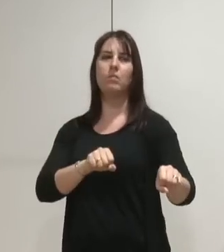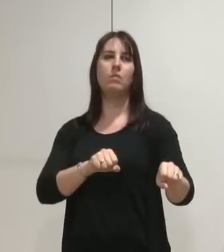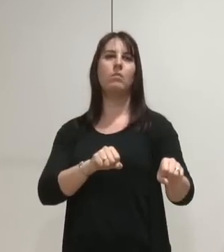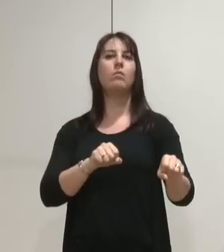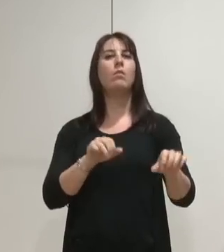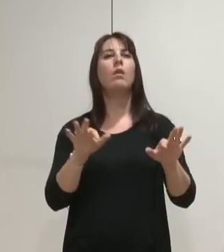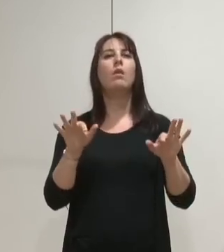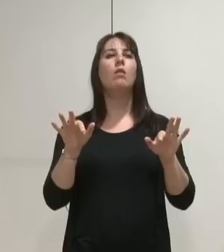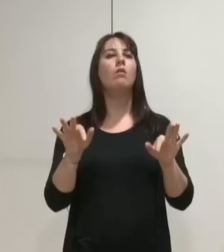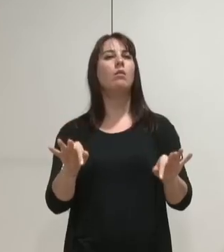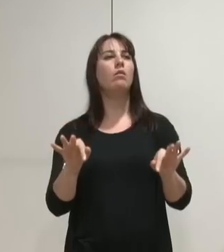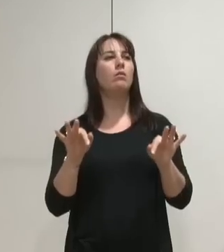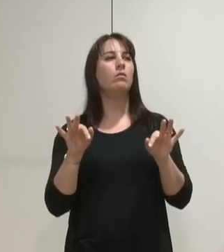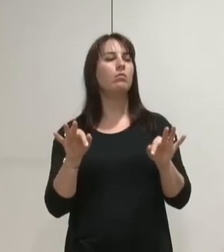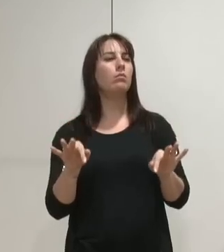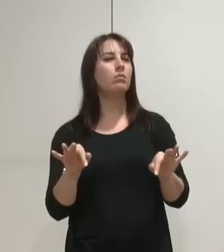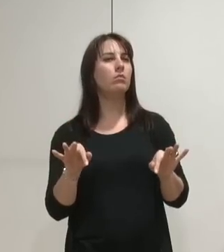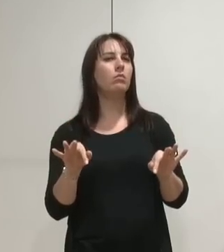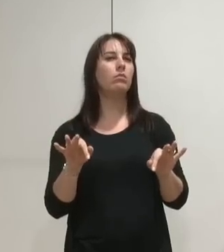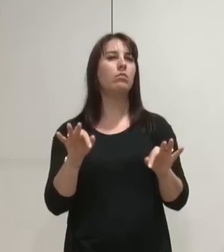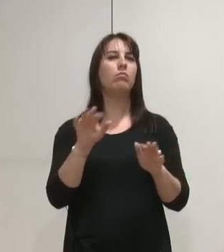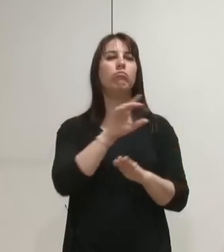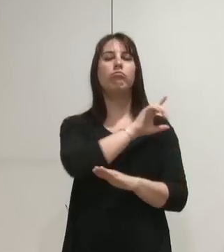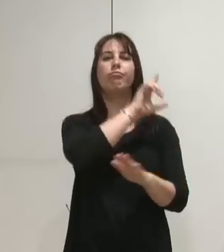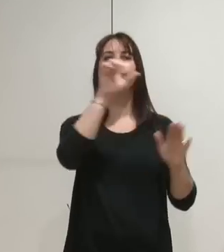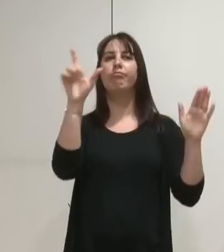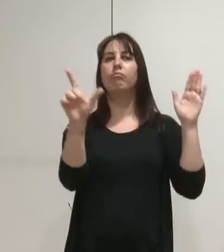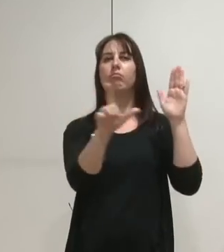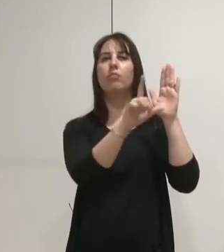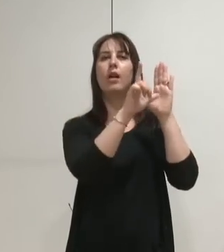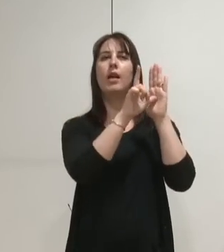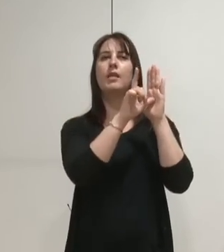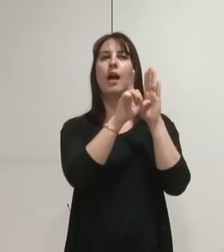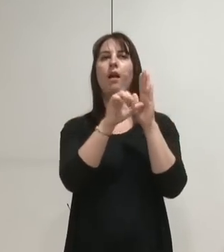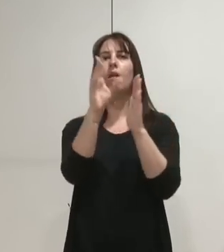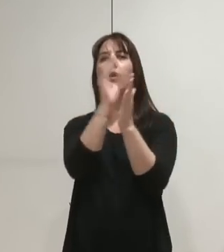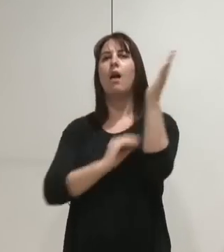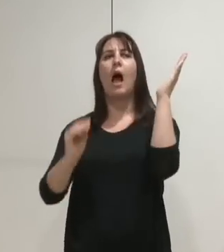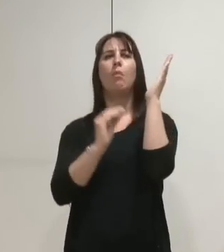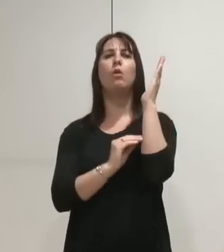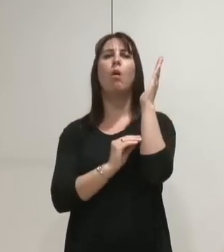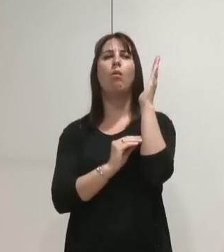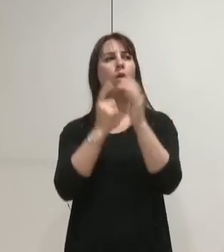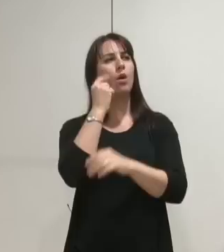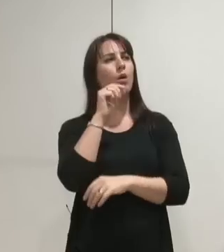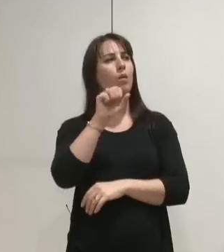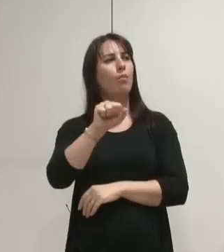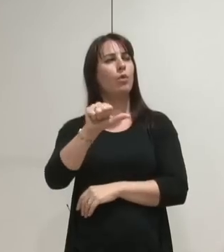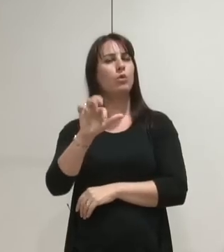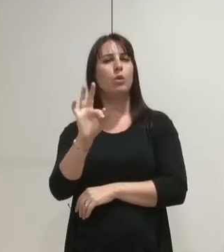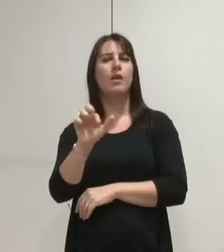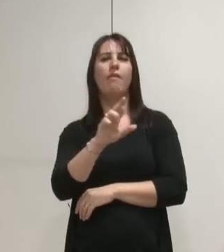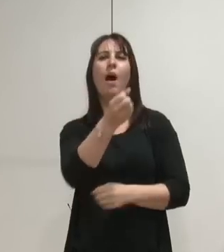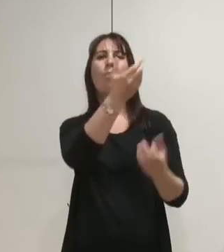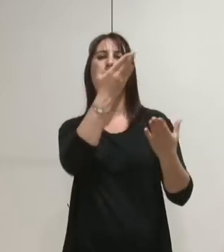question de la légalité de l'amendement qui est proposé par Monsieur Safar